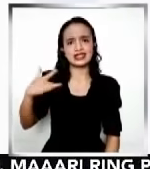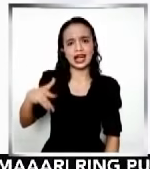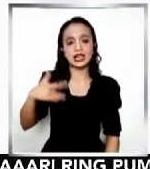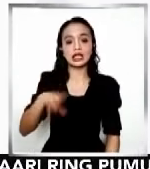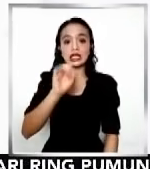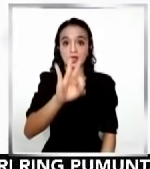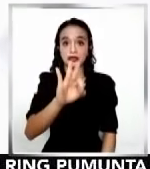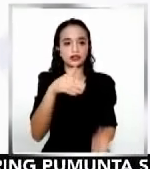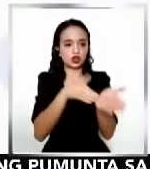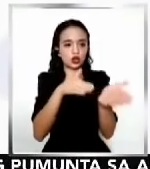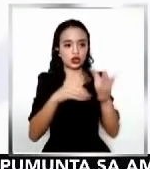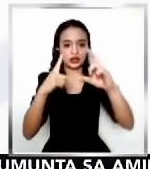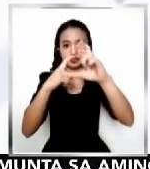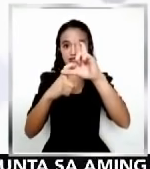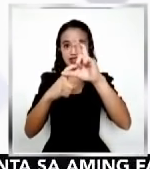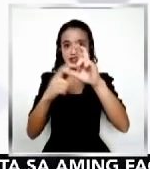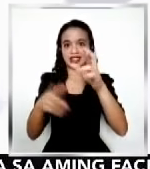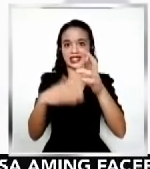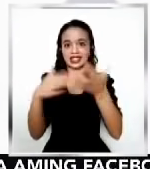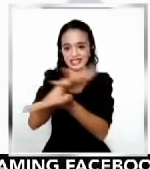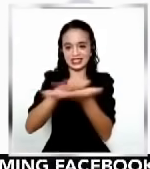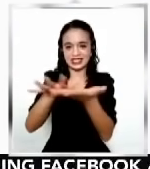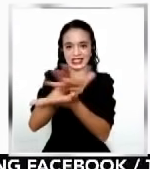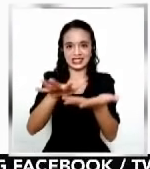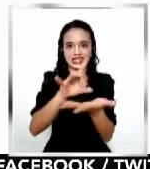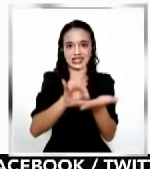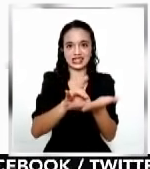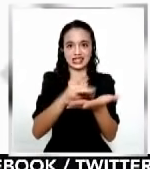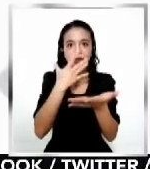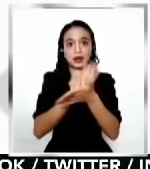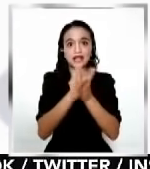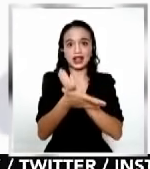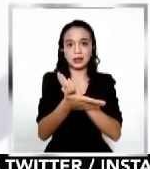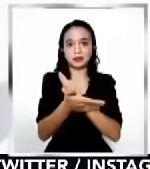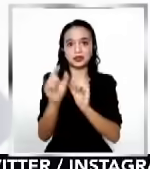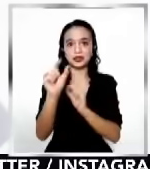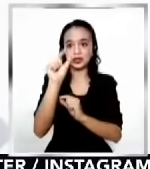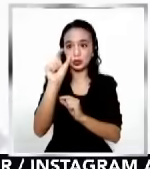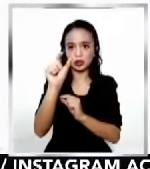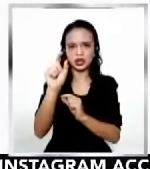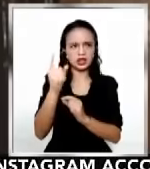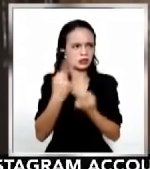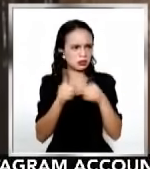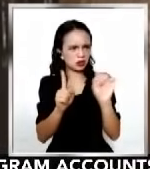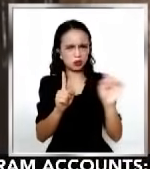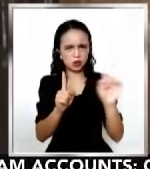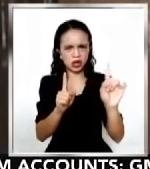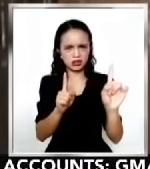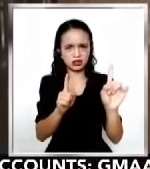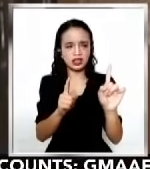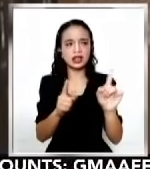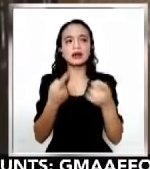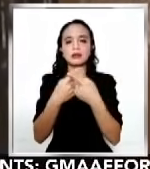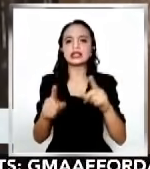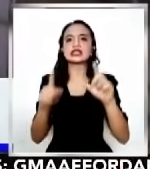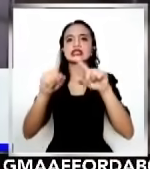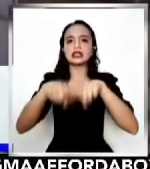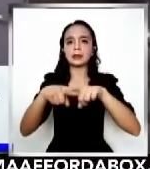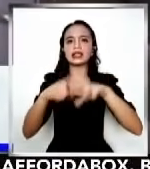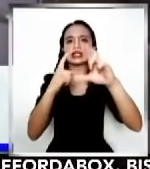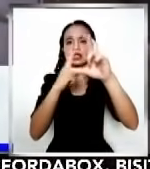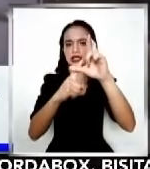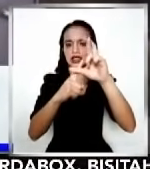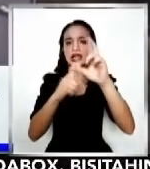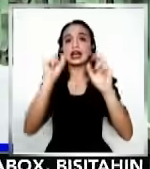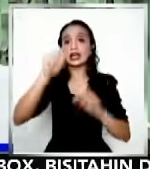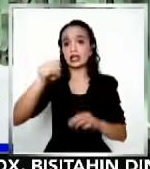hahaluin ng pharmacist para sa ito, tapos gagawin niyang capsule. Kaya lang syempre yun, ano yun, per prescription yun. Bagamat may ospital na nabigyan ng